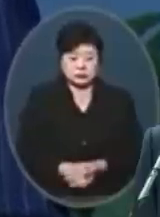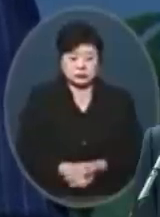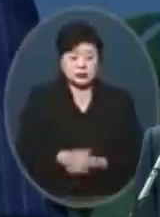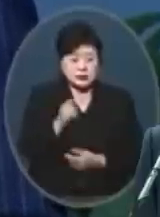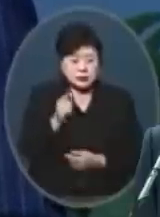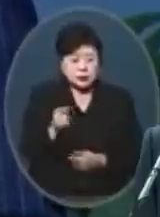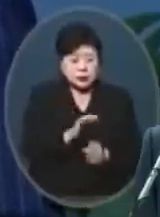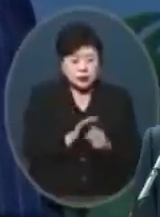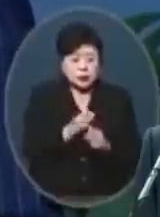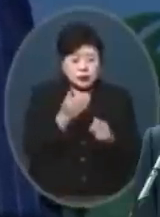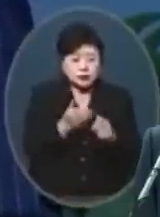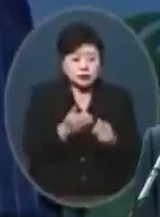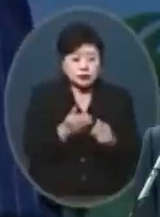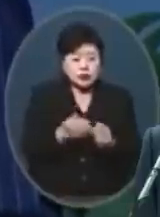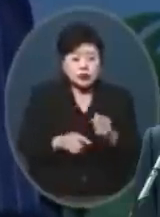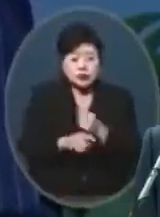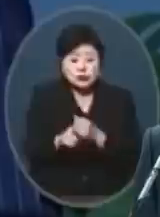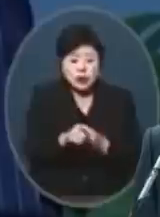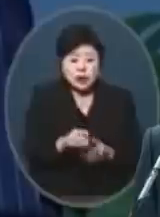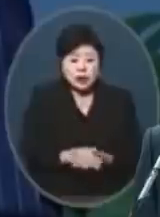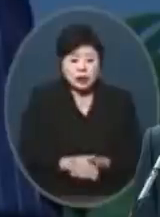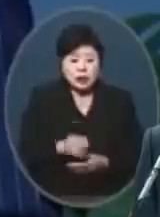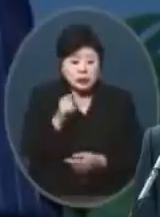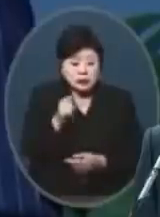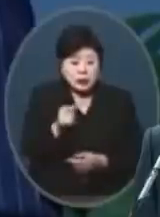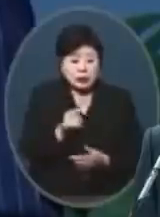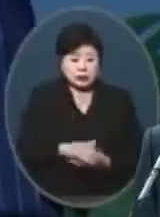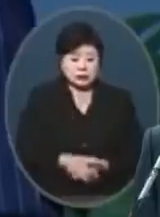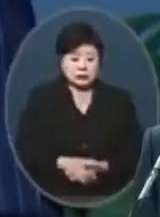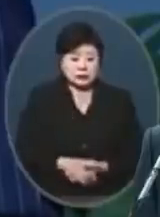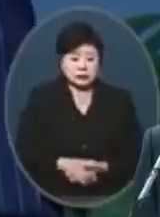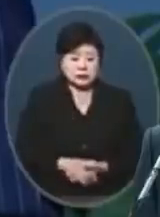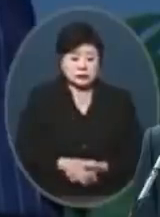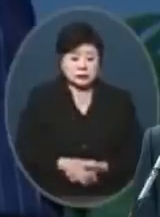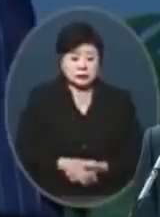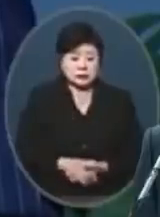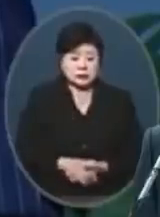그 위로해 줄 수 있는 이유는 그가